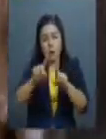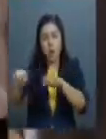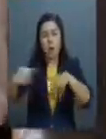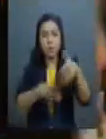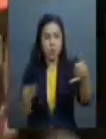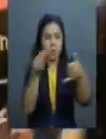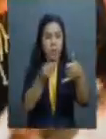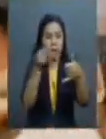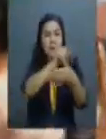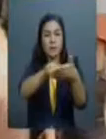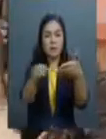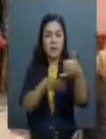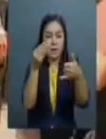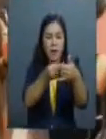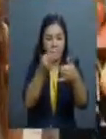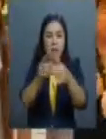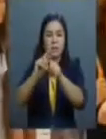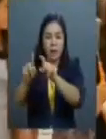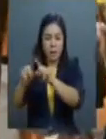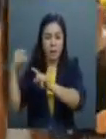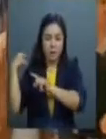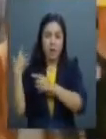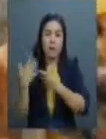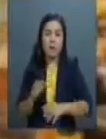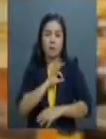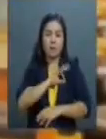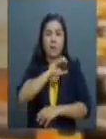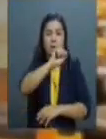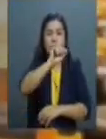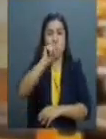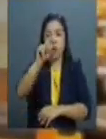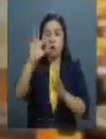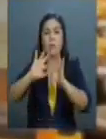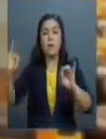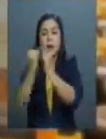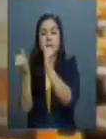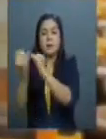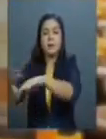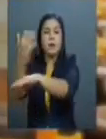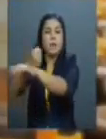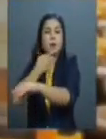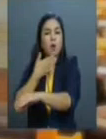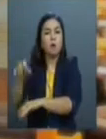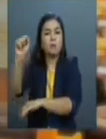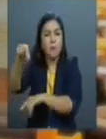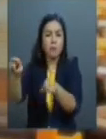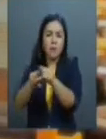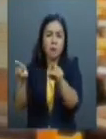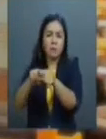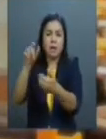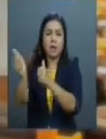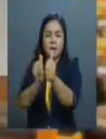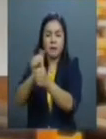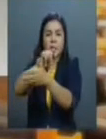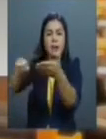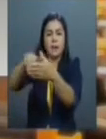นแต่จากรายละเอียดก็ปฏิเสธไม่ได้ว่าส.ข.เป็นเครื่องมือสำคัญของพรรคการเมืองแทบทุกครั้งเมื่อเข้าสู่การเลือกตั้งโด